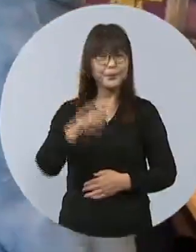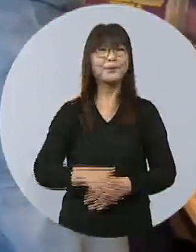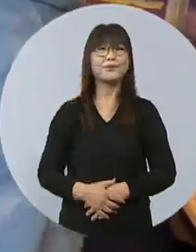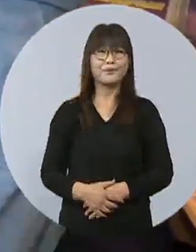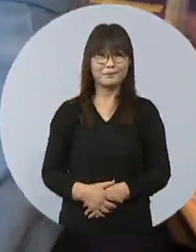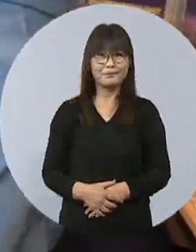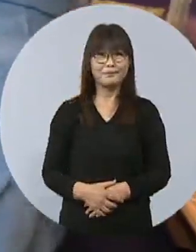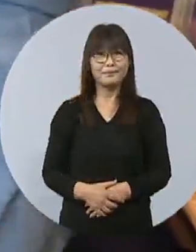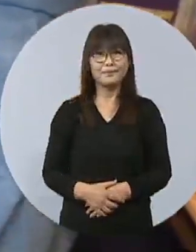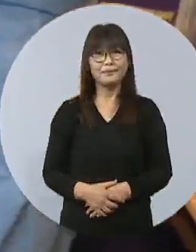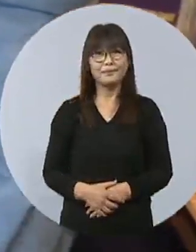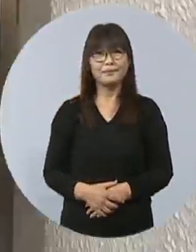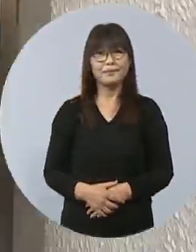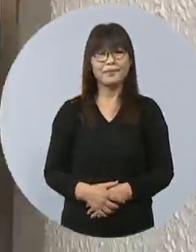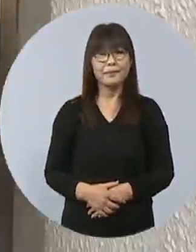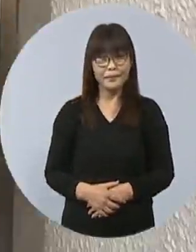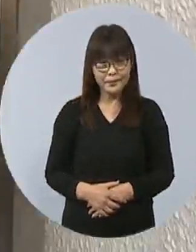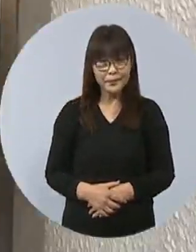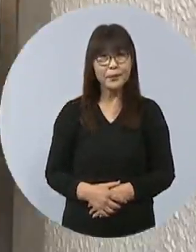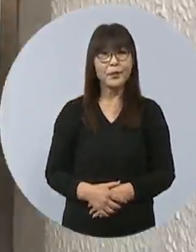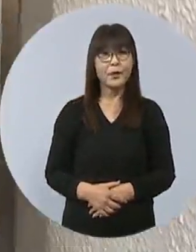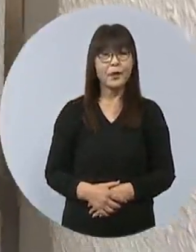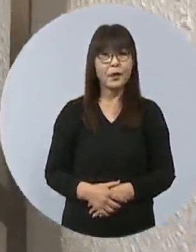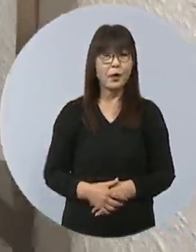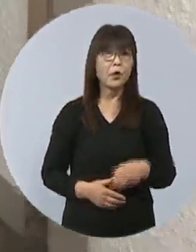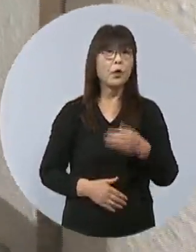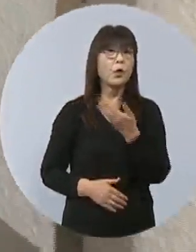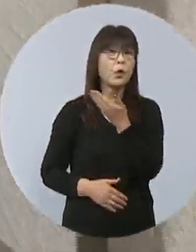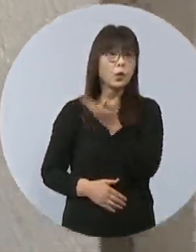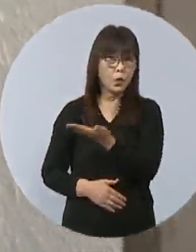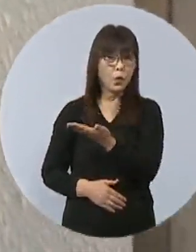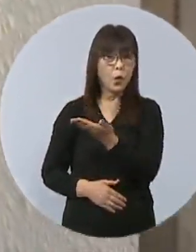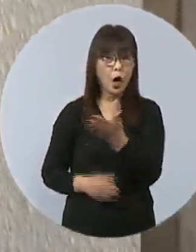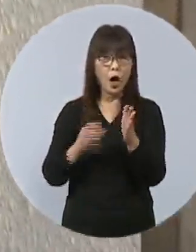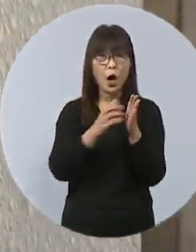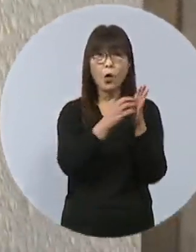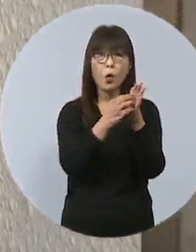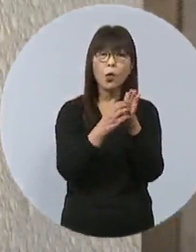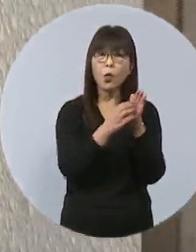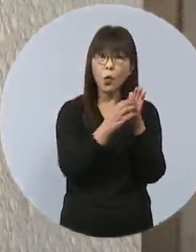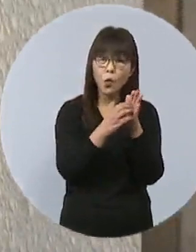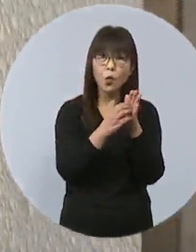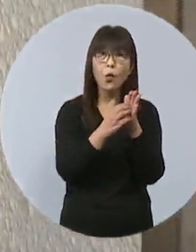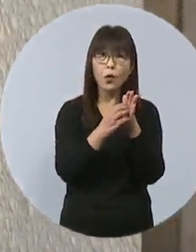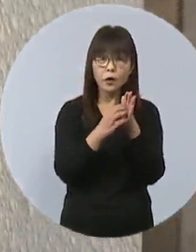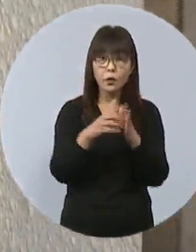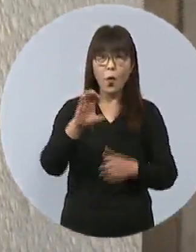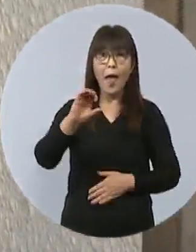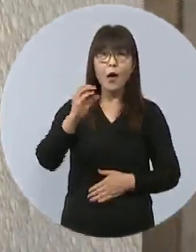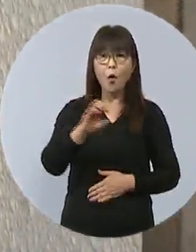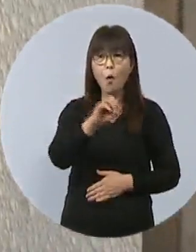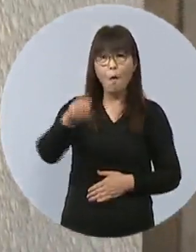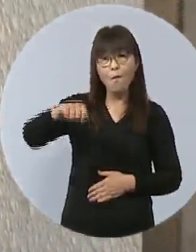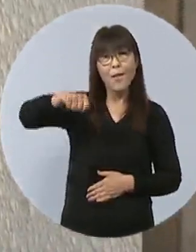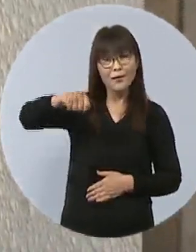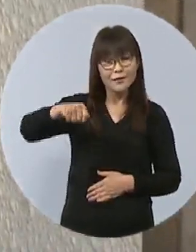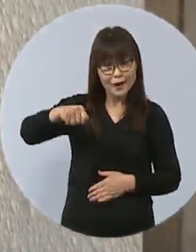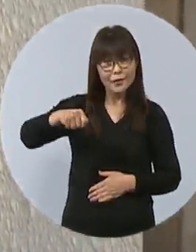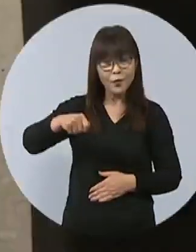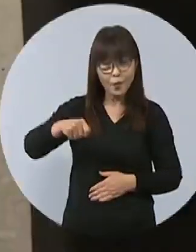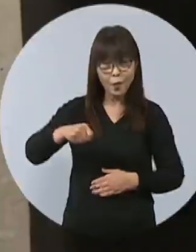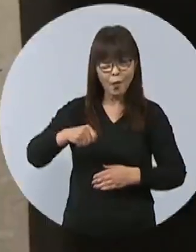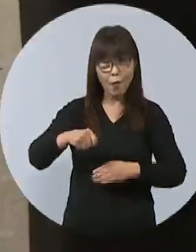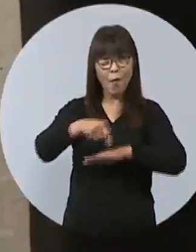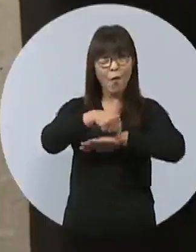い、 ラファイエット藤沢は藤沢シティのロゴ入りエコバッグなどをデザイン販売して